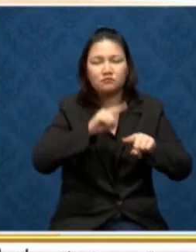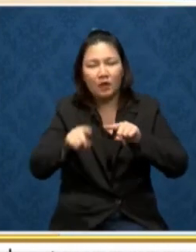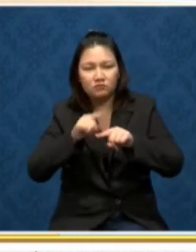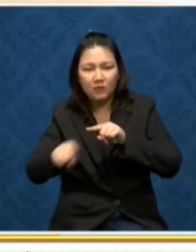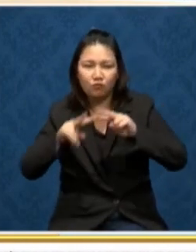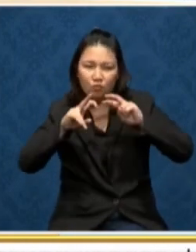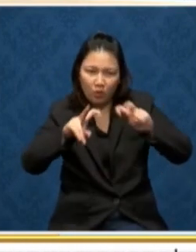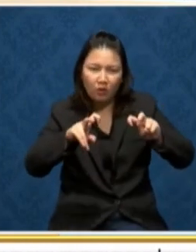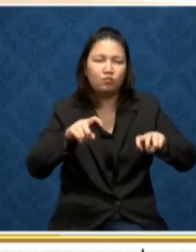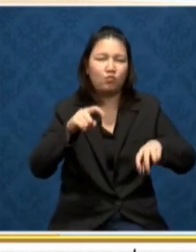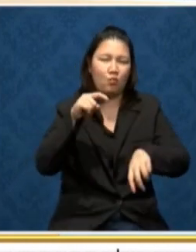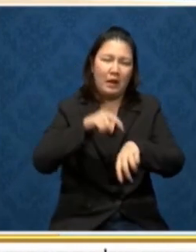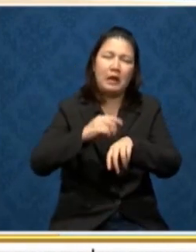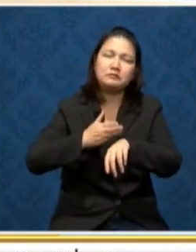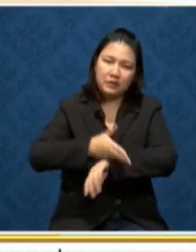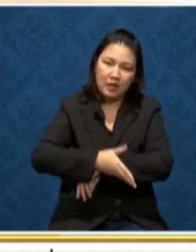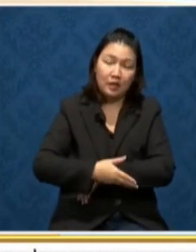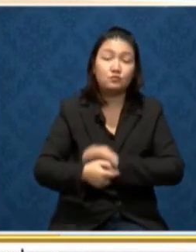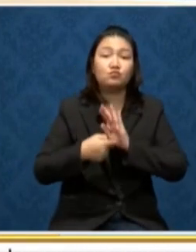Developmented